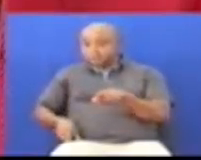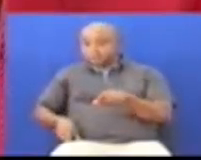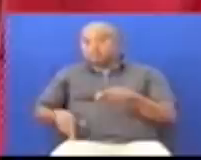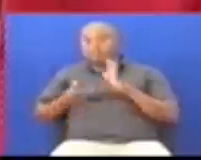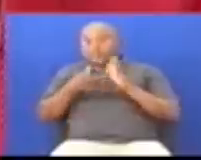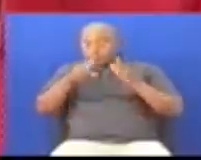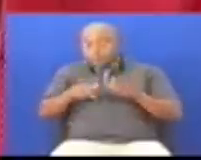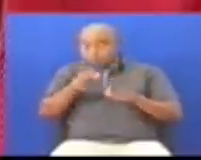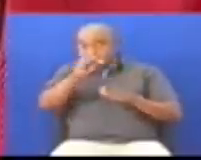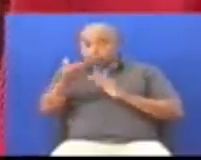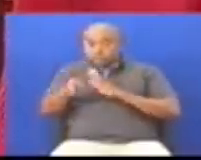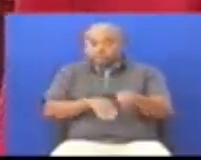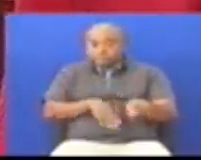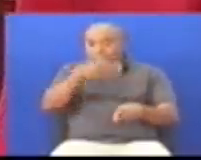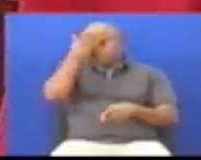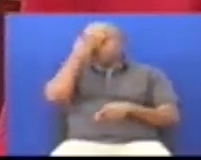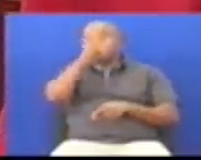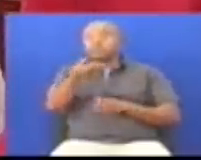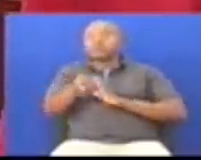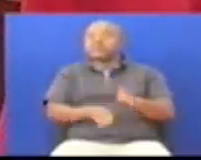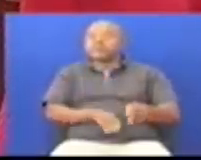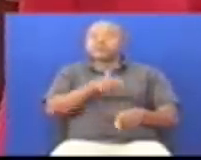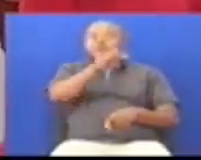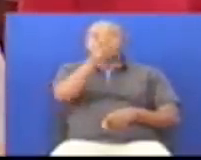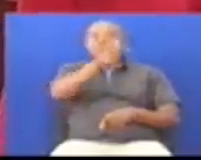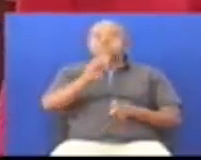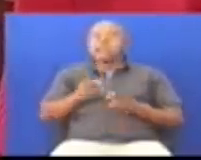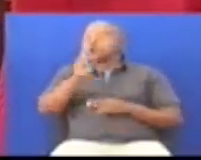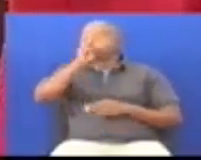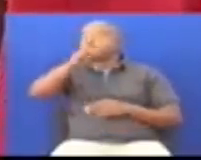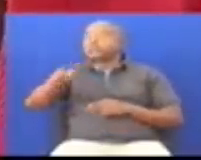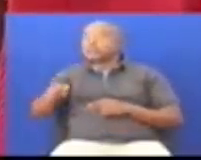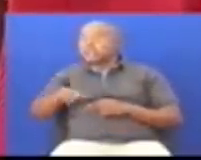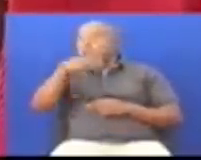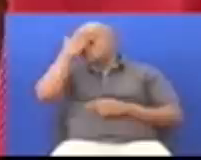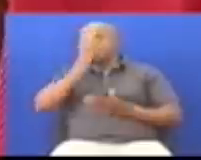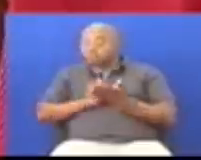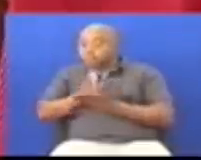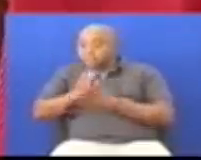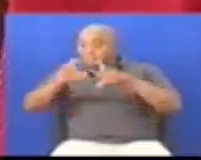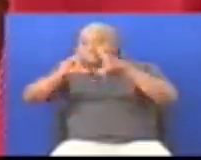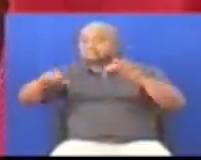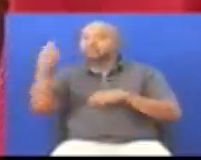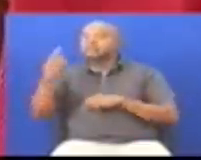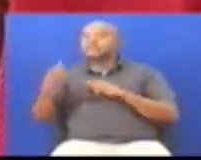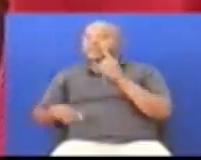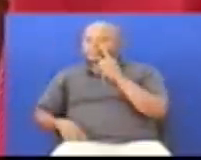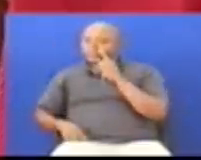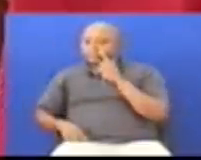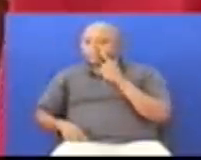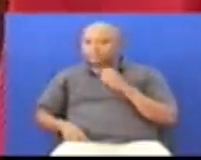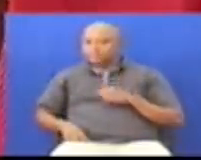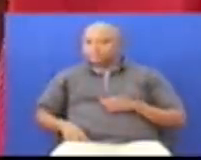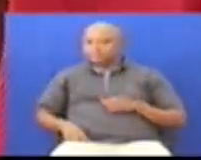Akifariki leo, unajua amefariki leo, ni Mtanzania sio Mtanzania, umeshamjua. Ukitaka kujua